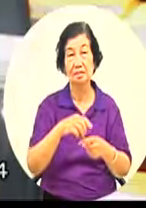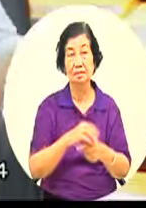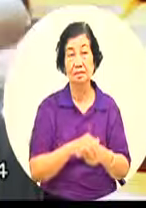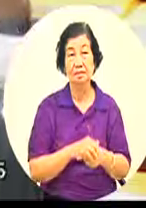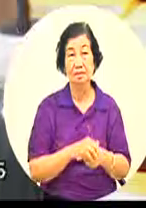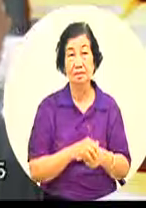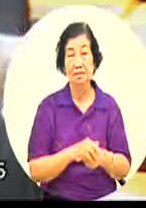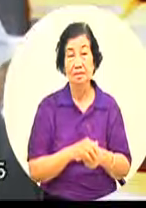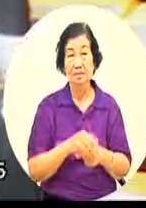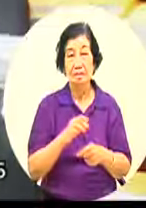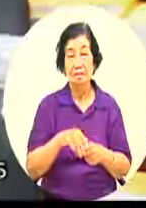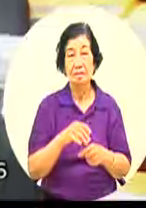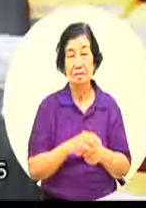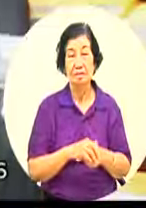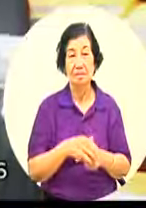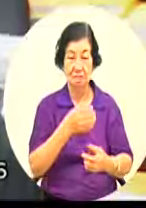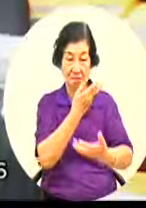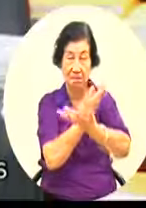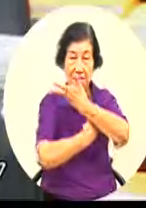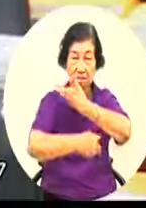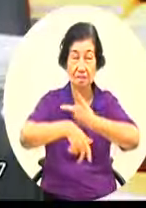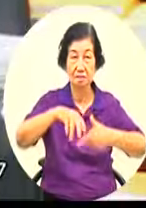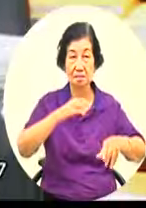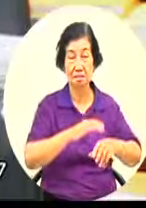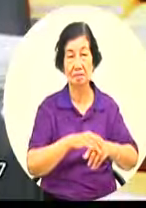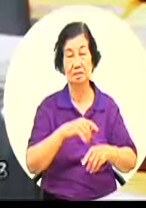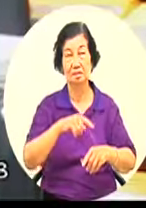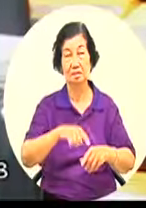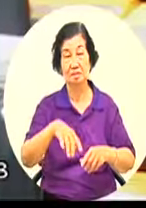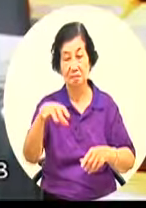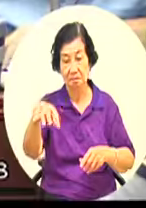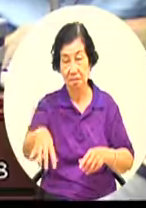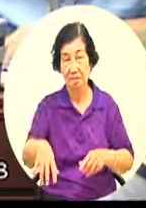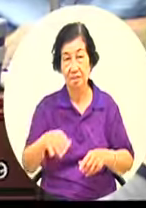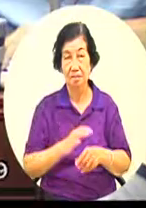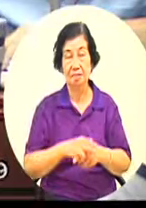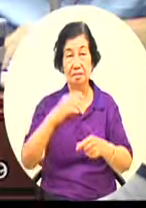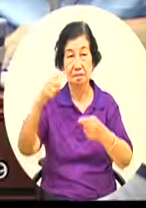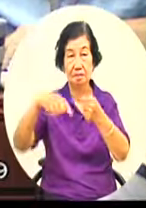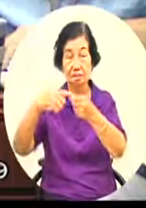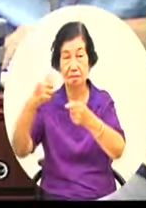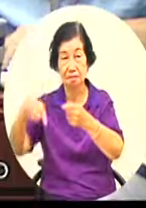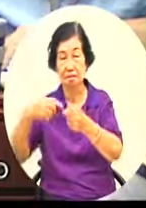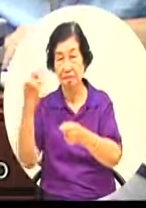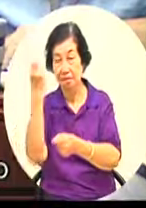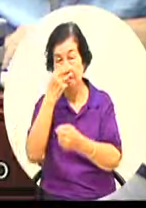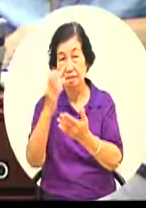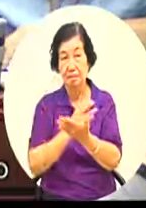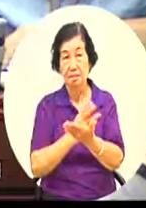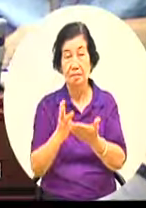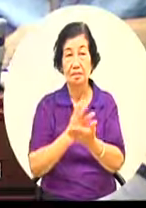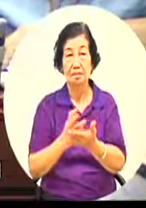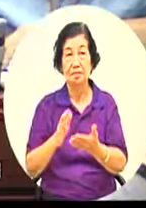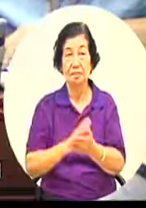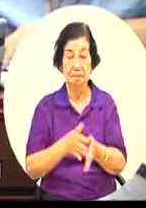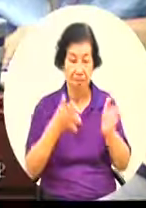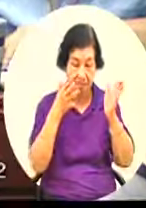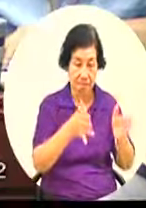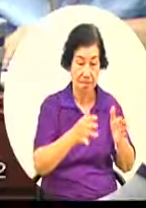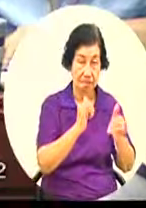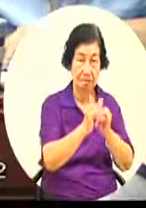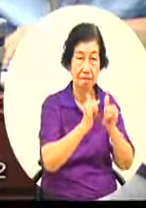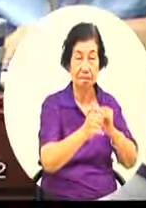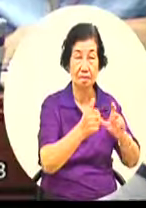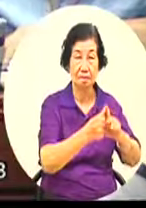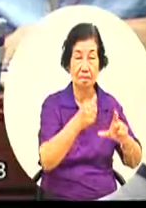根本就是也还好说说而已啊。 是，所以我们每一年在评鉴的时候，会针对社区的就是